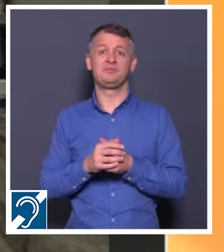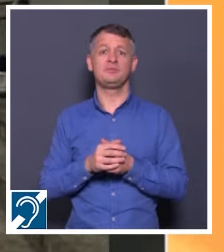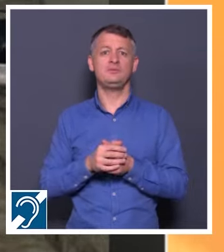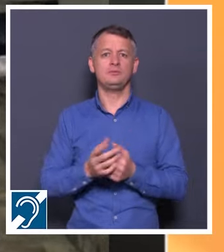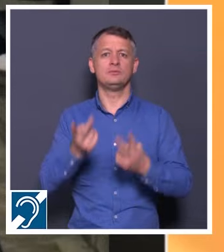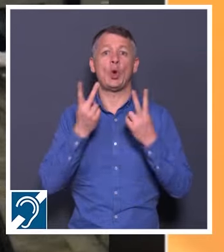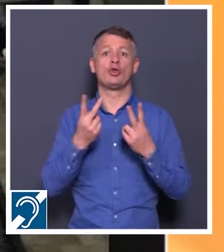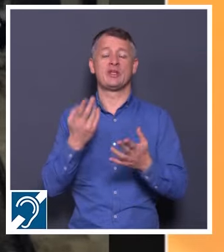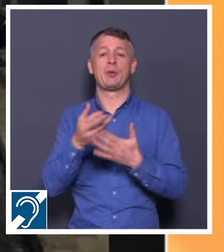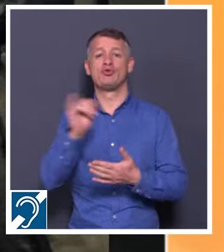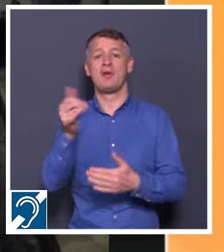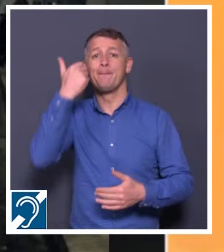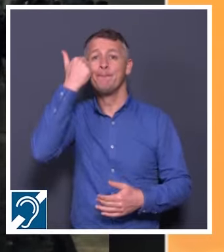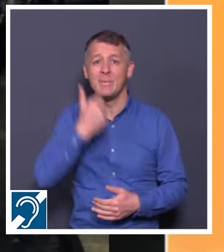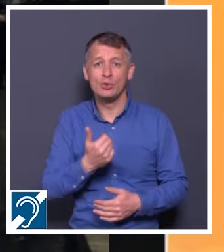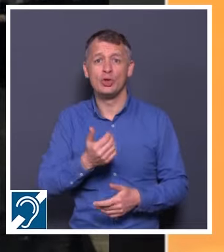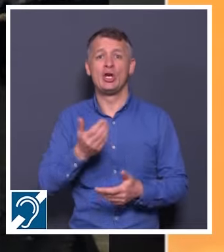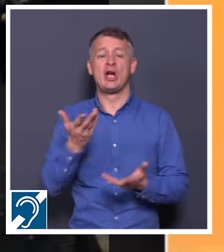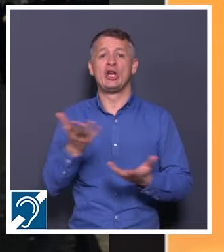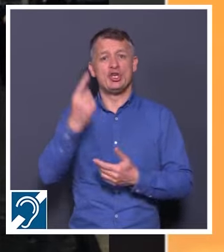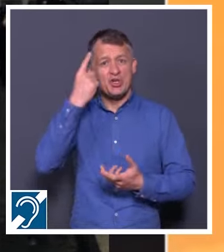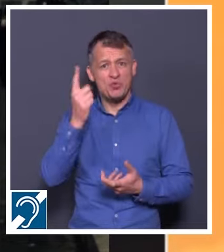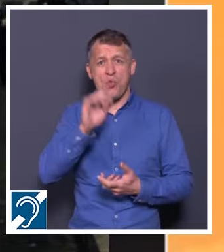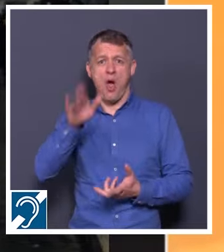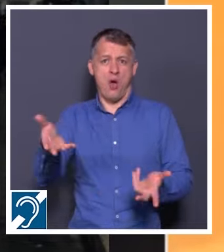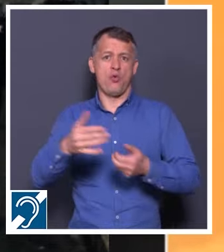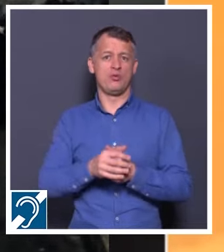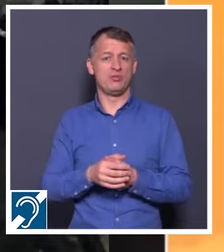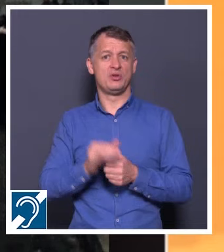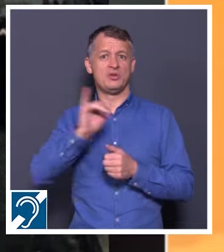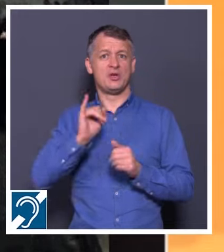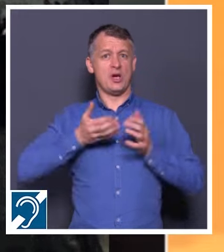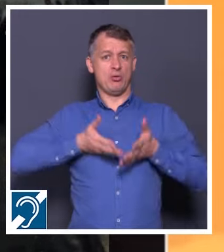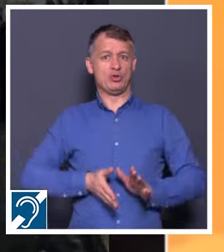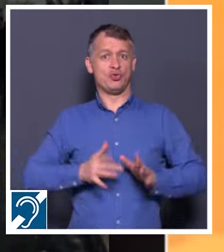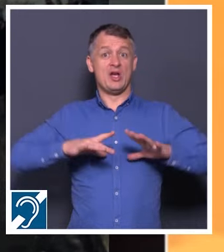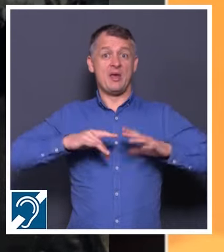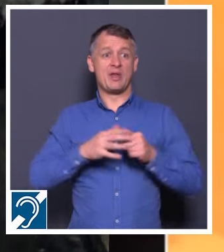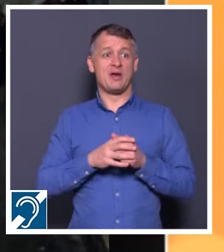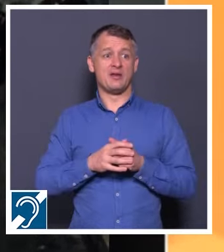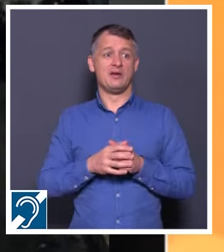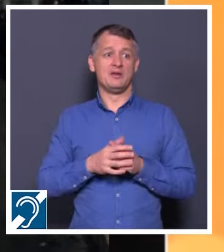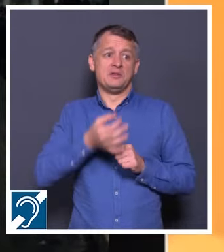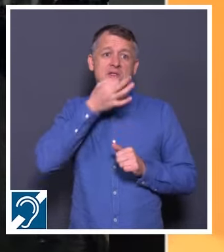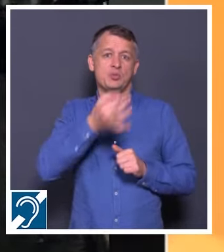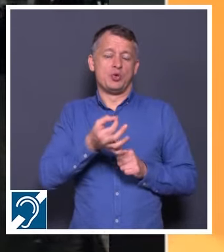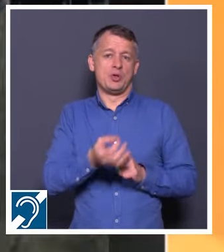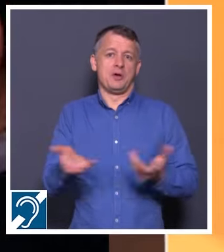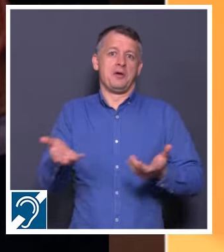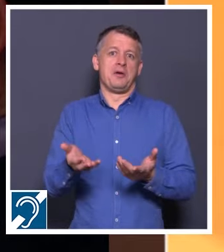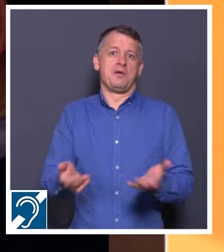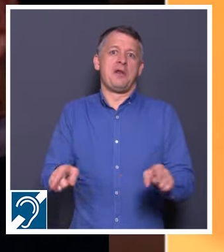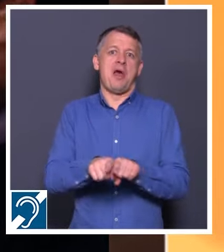pentru cei care au pierdut-o sau care știu cum e să n-o ai. Cei care s-au născut în libertate, li se pare că e de la sine înțeles, e ca